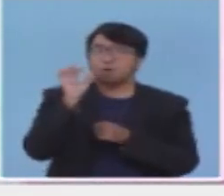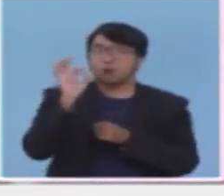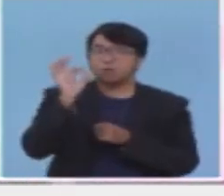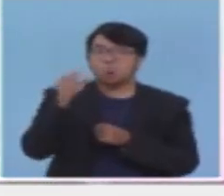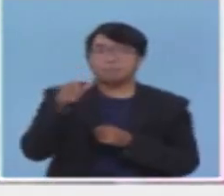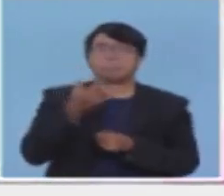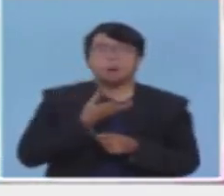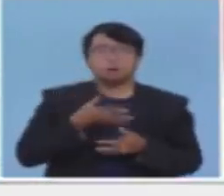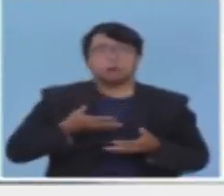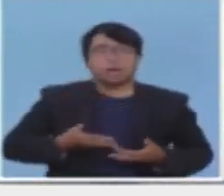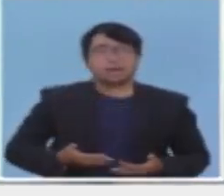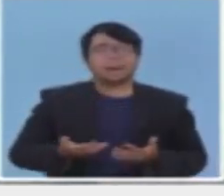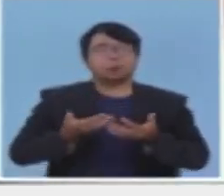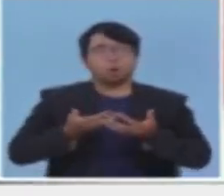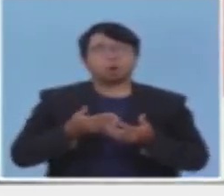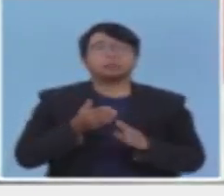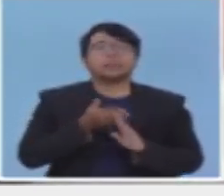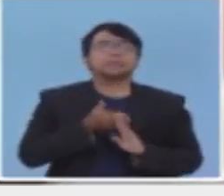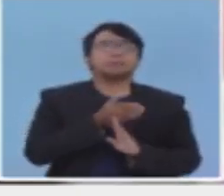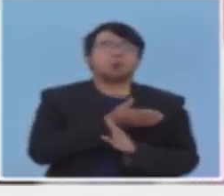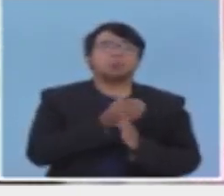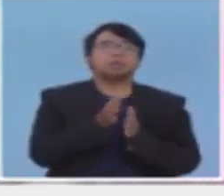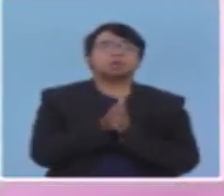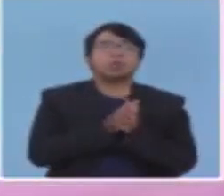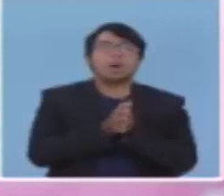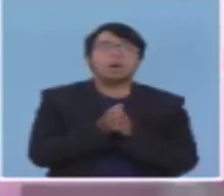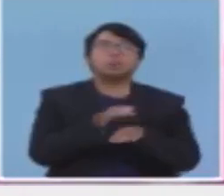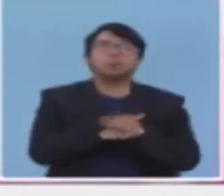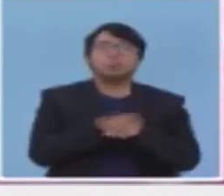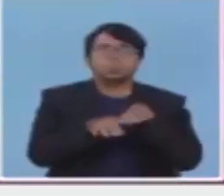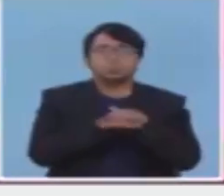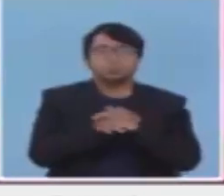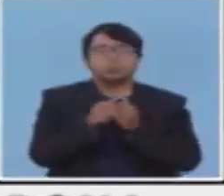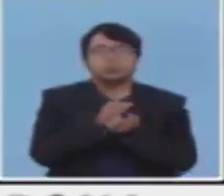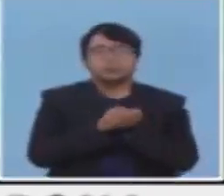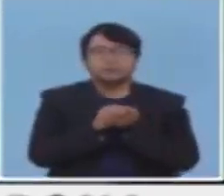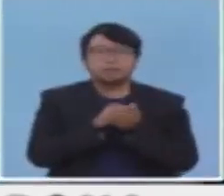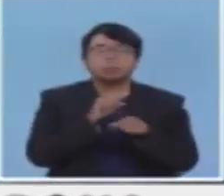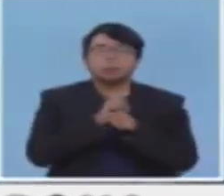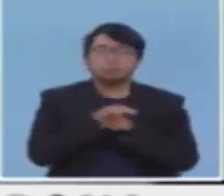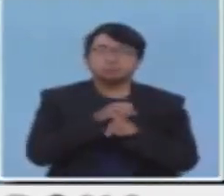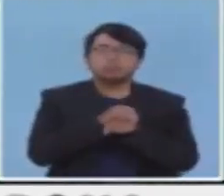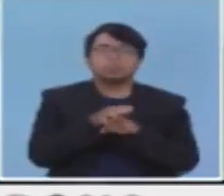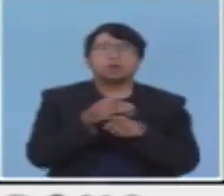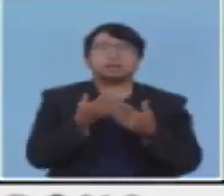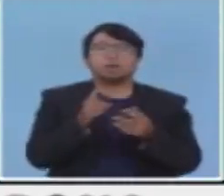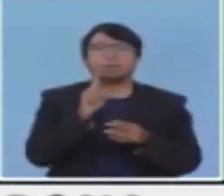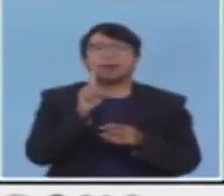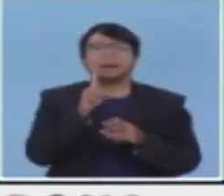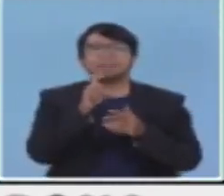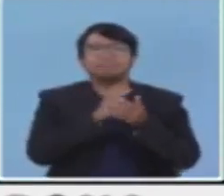harus cuci tangan terlebih dahulu dengan air yang dengan sabun atau dengan alkohol. Kemudian pasti